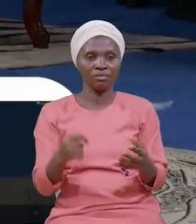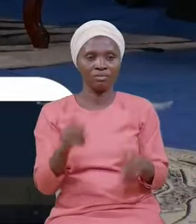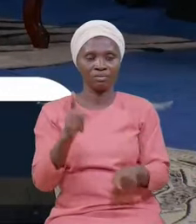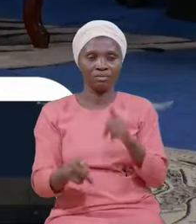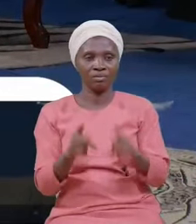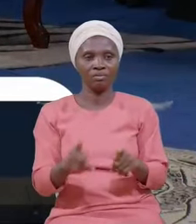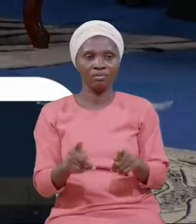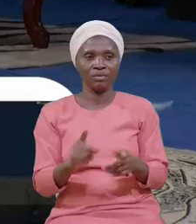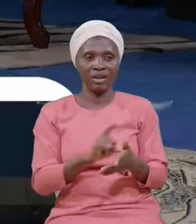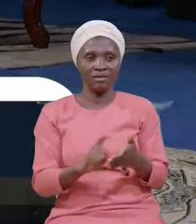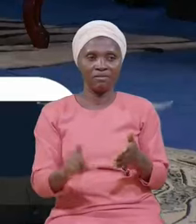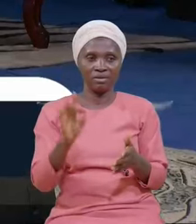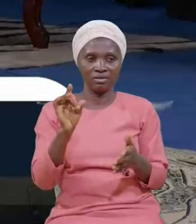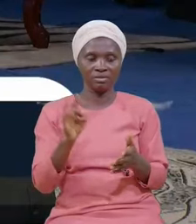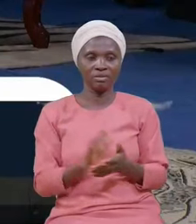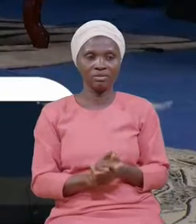Verset 18.